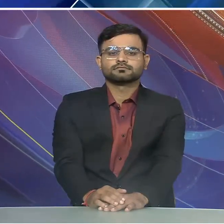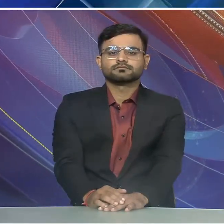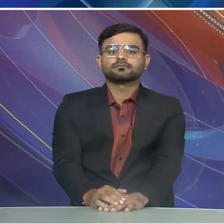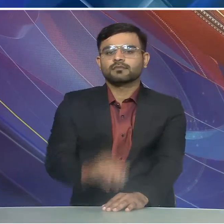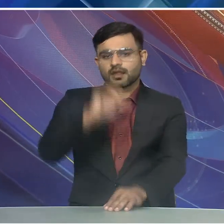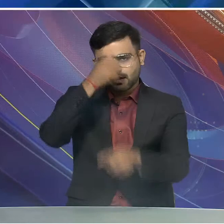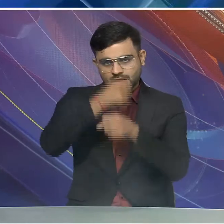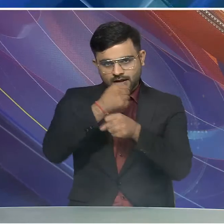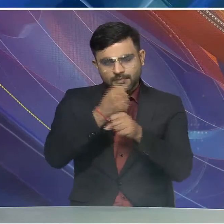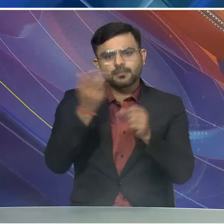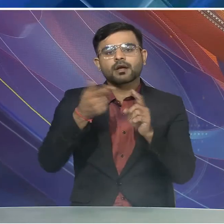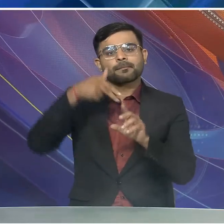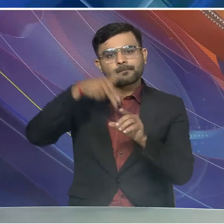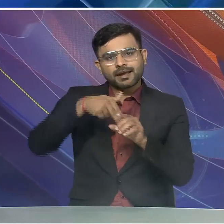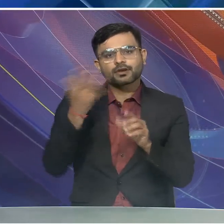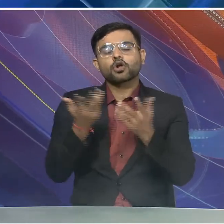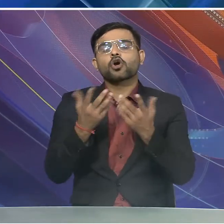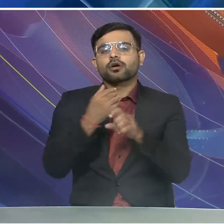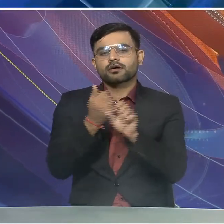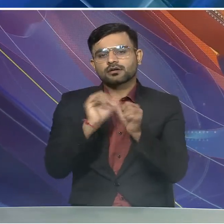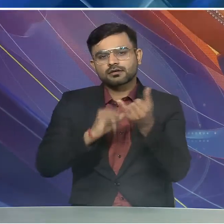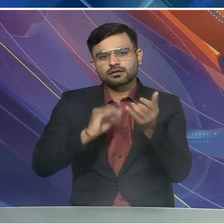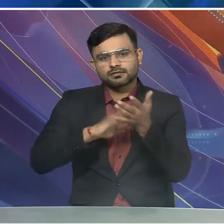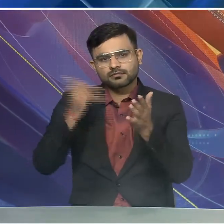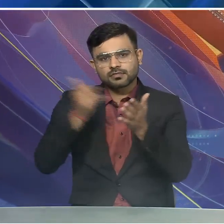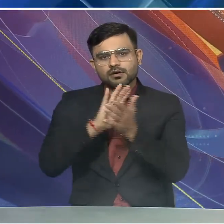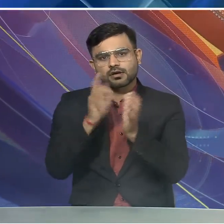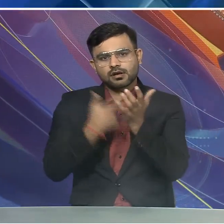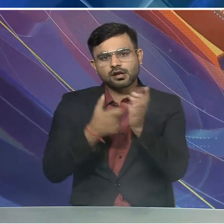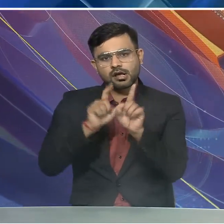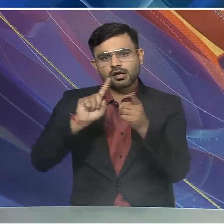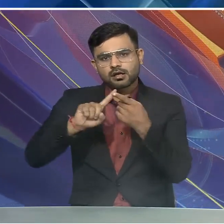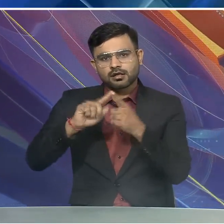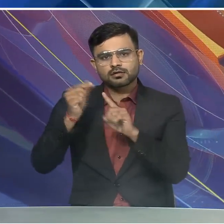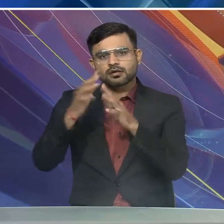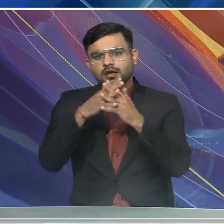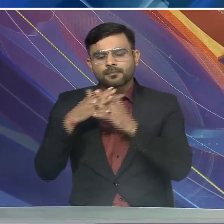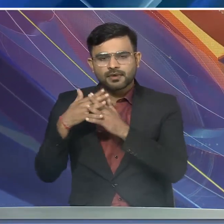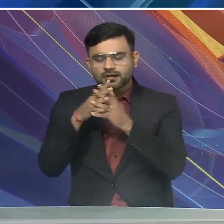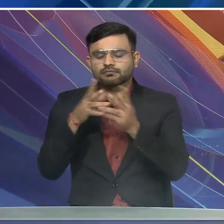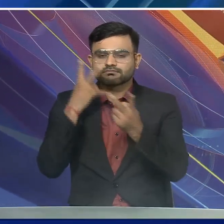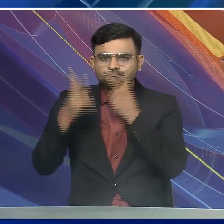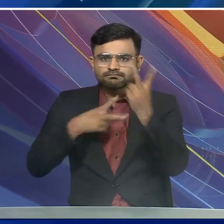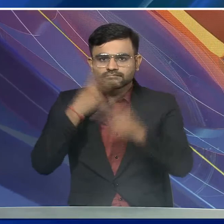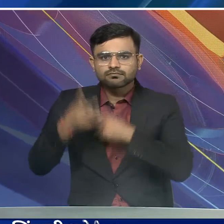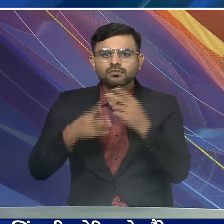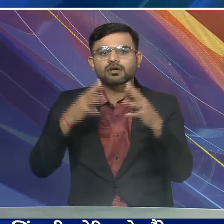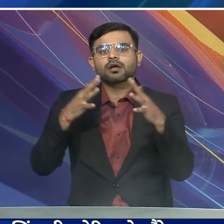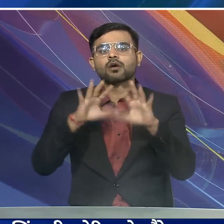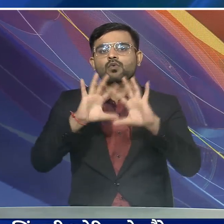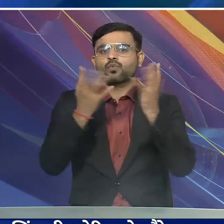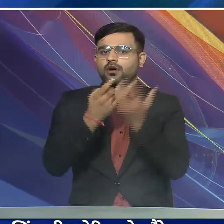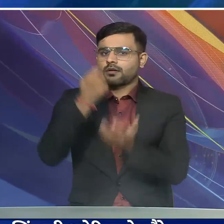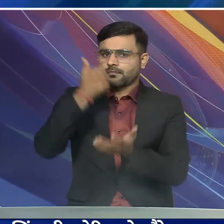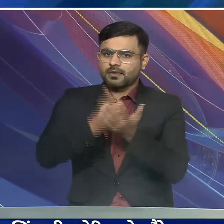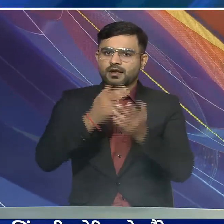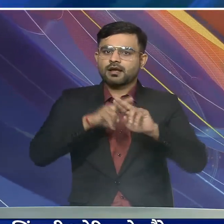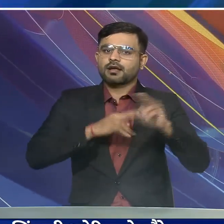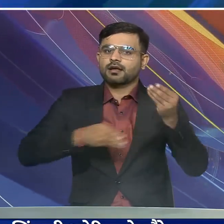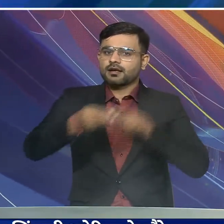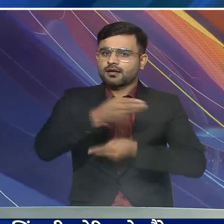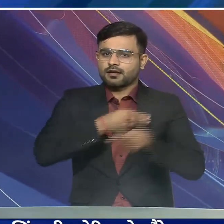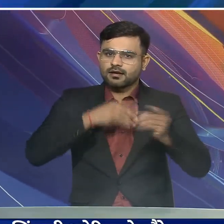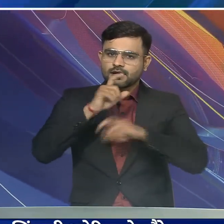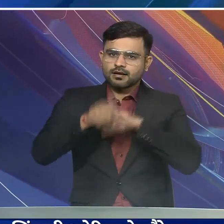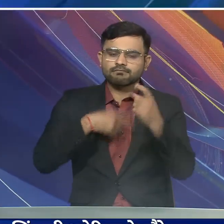केंद्रीय पेट्रोलियम और प्राकृतिक गैस मंत्री हरदीप सिंह पुरी अमेरिका के दौरे पर डीसी में वर्ल्ड बैंक के इंटरनेशनल फाइनेंस कॉर्पोरेशन